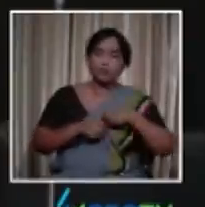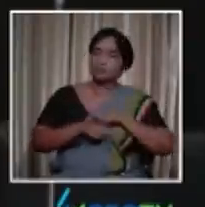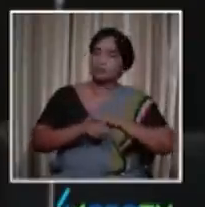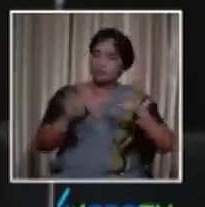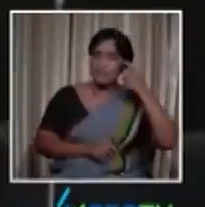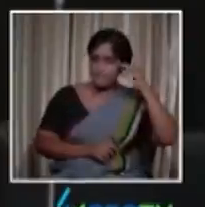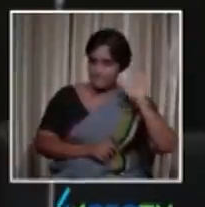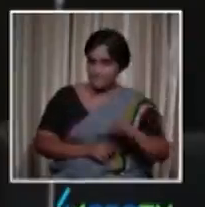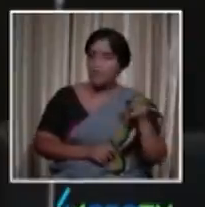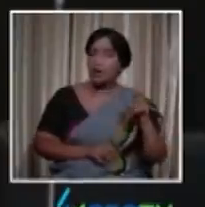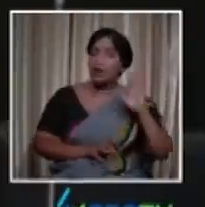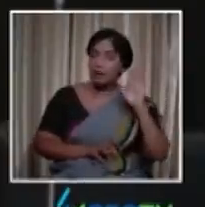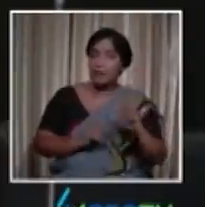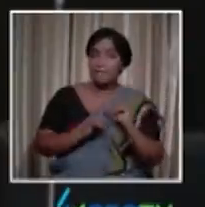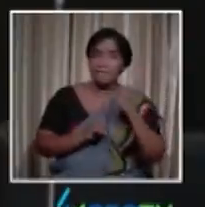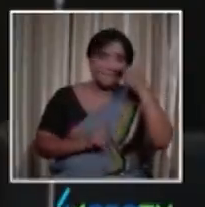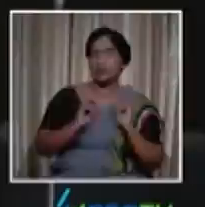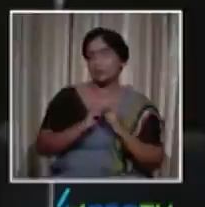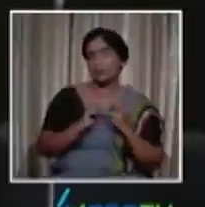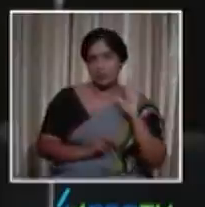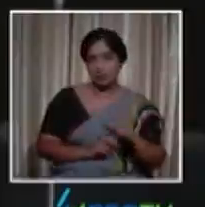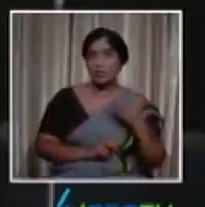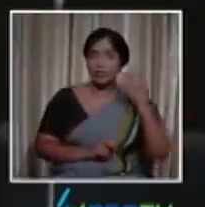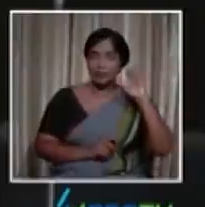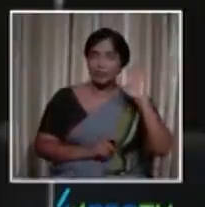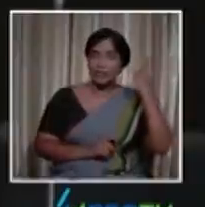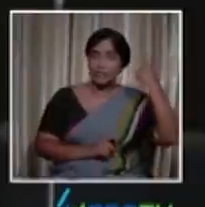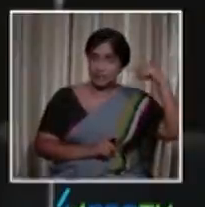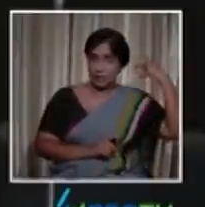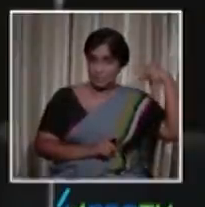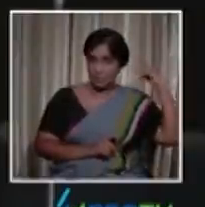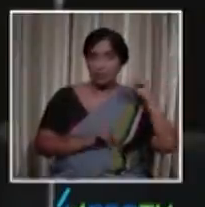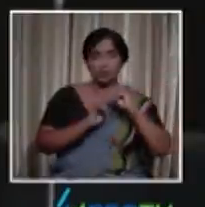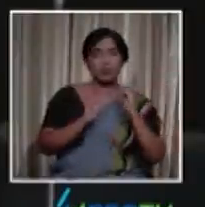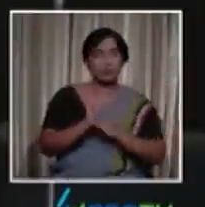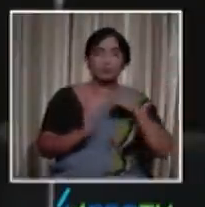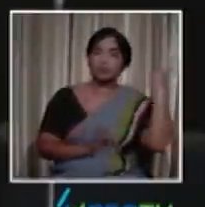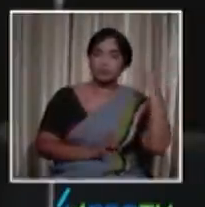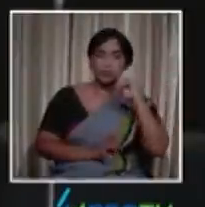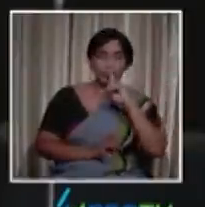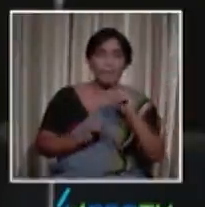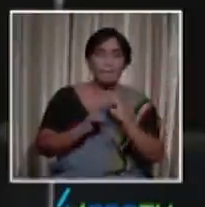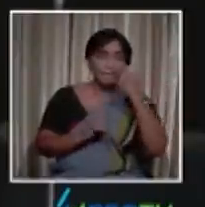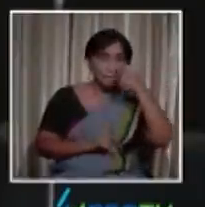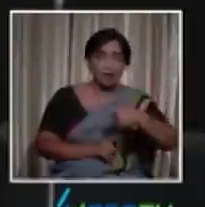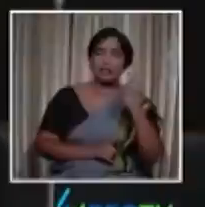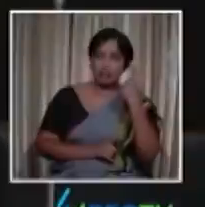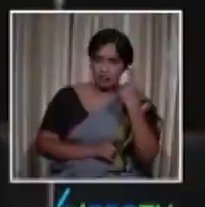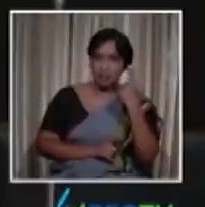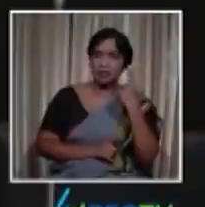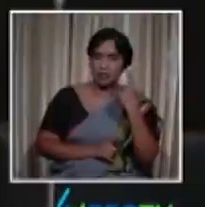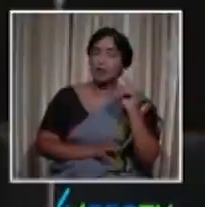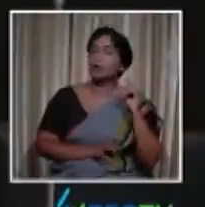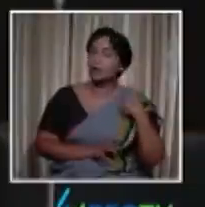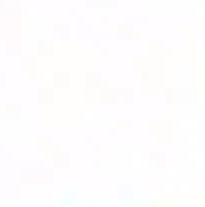කරන්න අපි බලාපොරොත්තු වෙනවා නමුත් පෙට්‍රල් පිළිබඳව අපිට ගැටලුවක් තිබෙනවා විශේෂයෙන් පෙරේද දවසේ අග්‍රාමාත්‍යතුමා කරපු කතාවෙත් කිව්වා පෙට්‍රල් තිබෙන එක දවසකට පමණයි කියලා